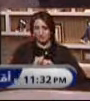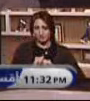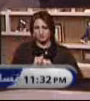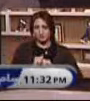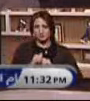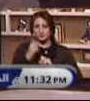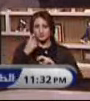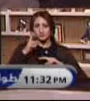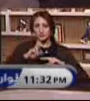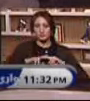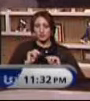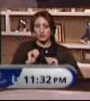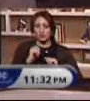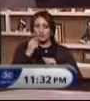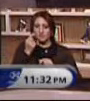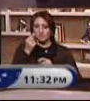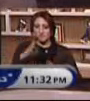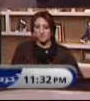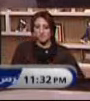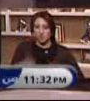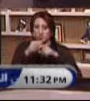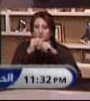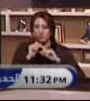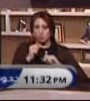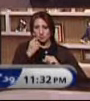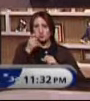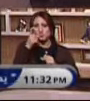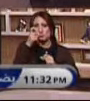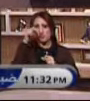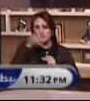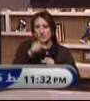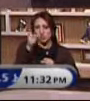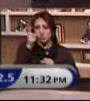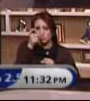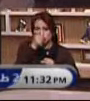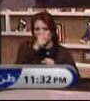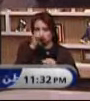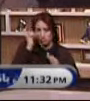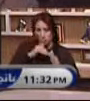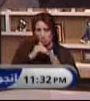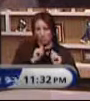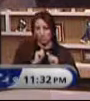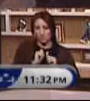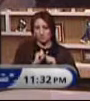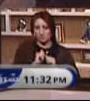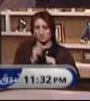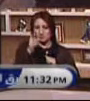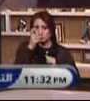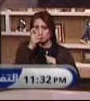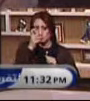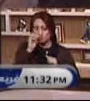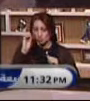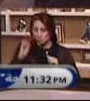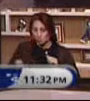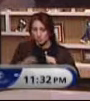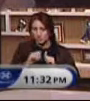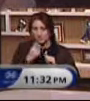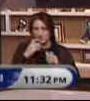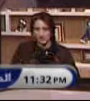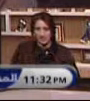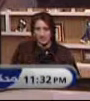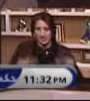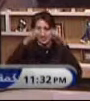فحطوه على الراحة دشوه يعني كده فكانت مالة بالسوس فنزل السوس سليما. الكيس اللي